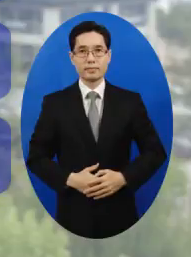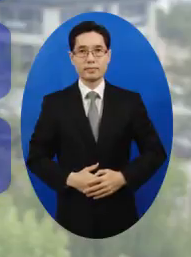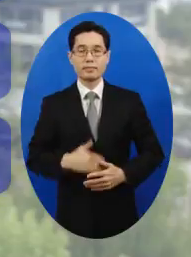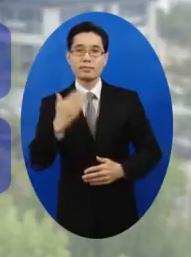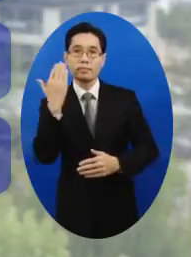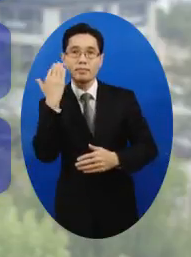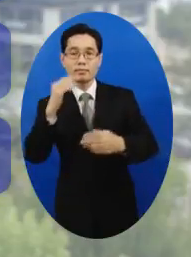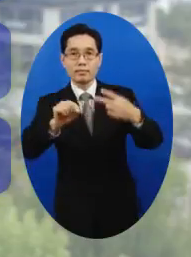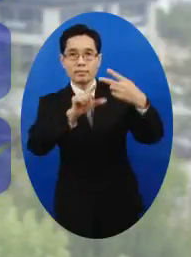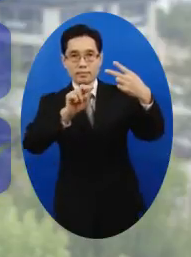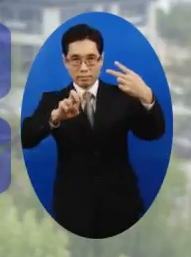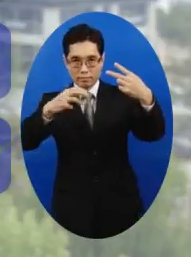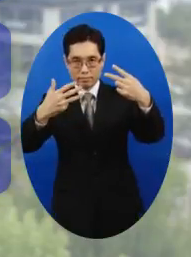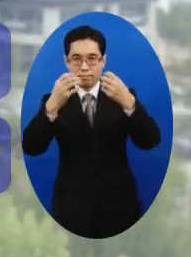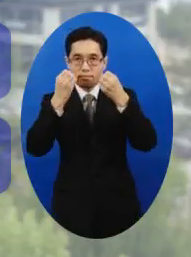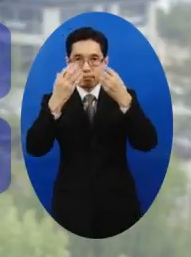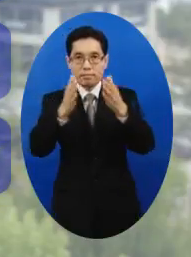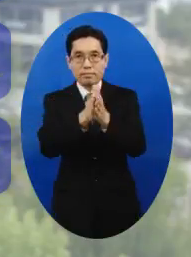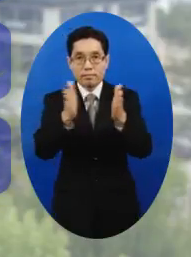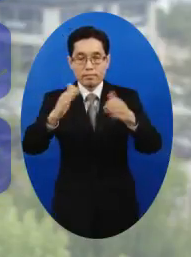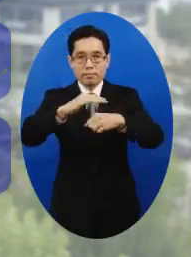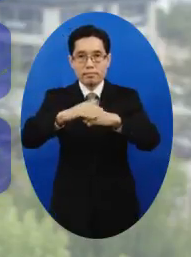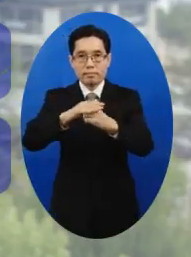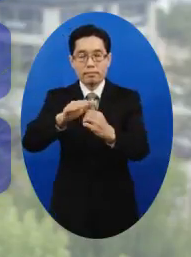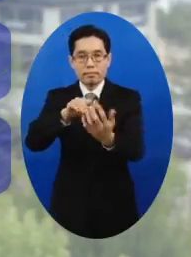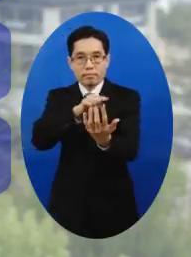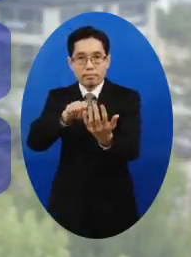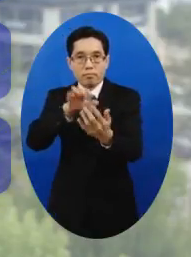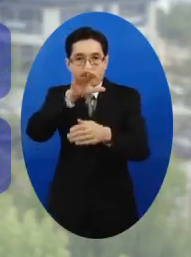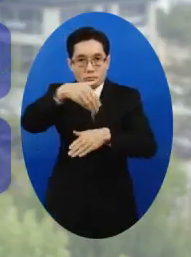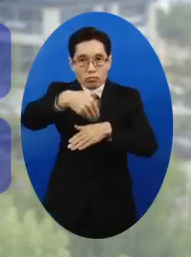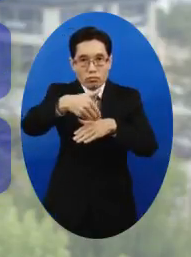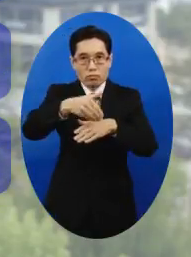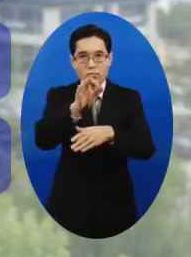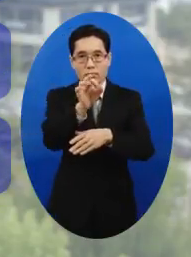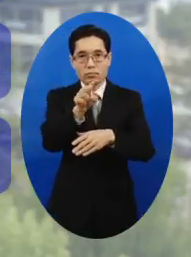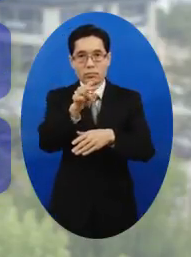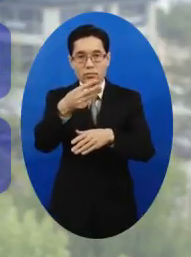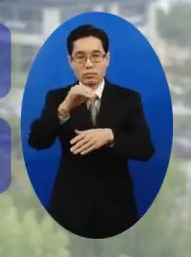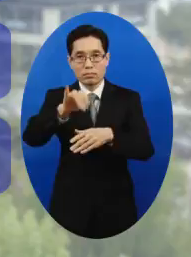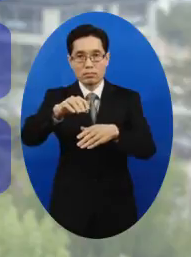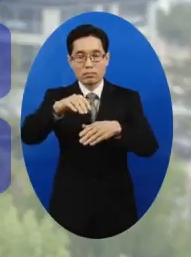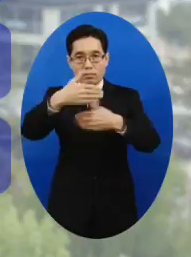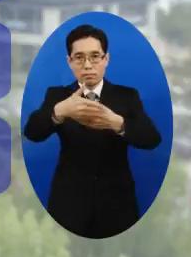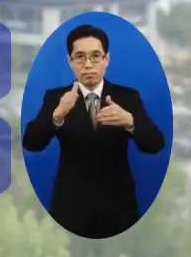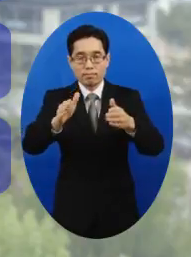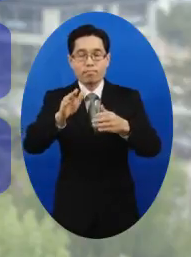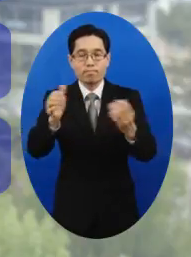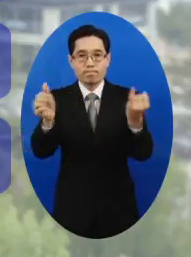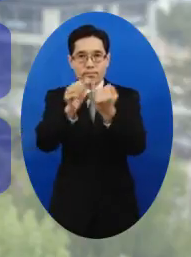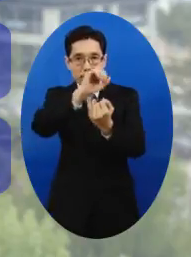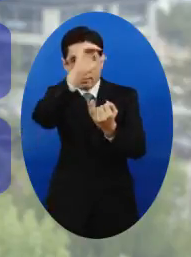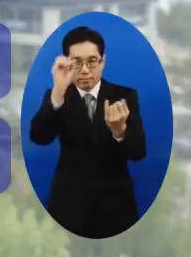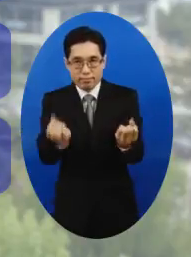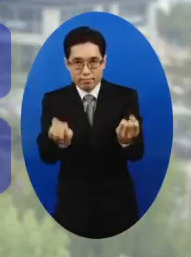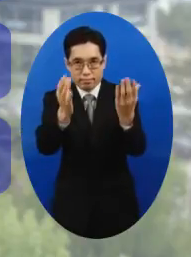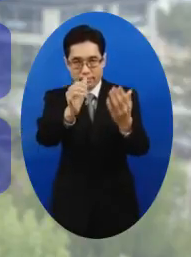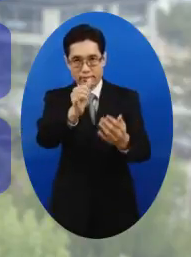지난 2월 28일 새롭게 단장한 대구 교육연수원 열리지 그래서 결혼 예식이 처음으로 진행됐습니다